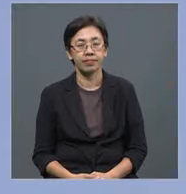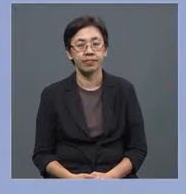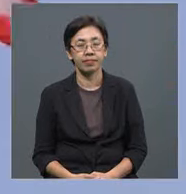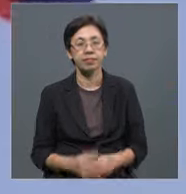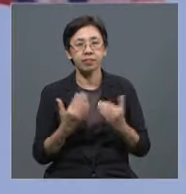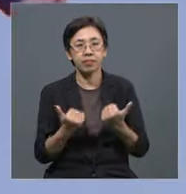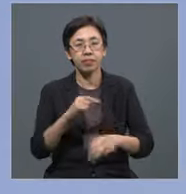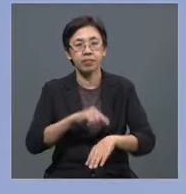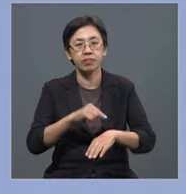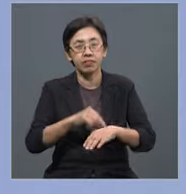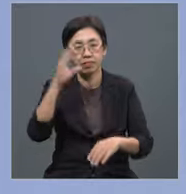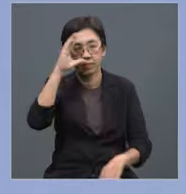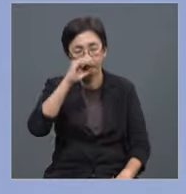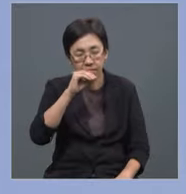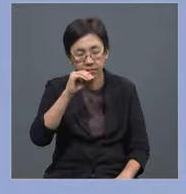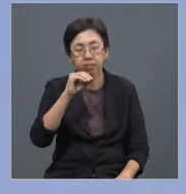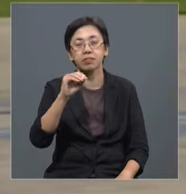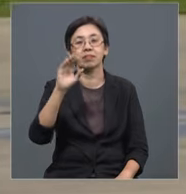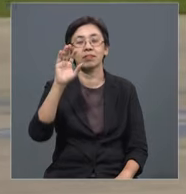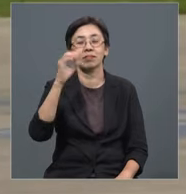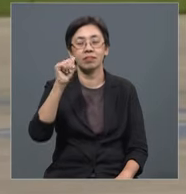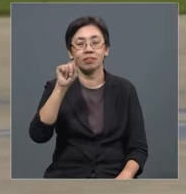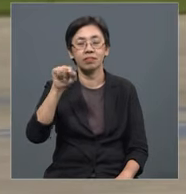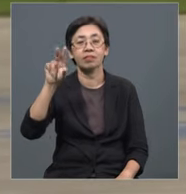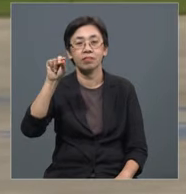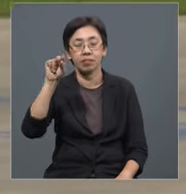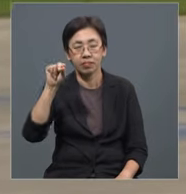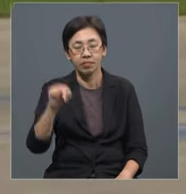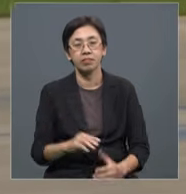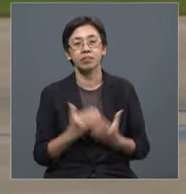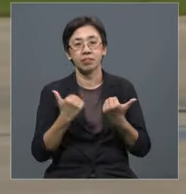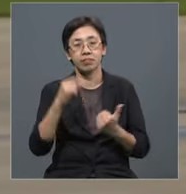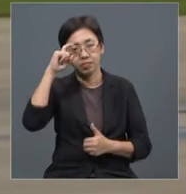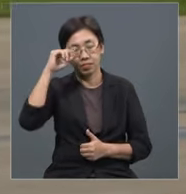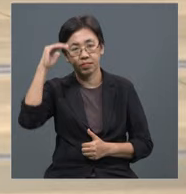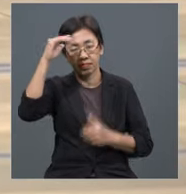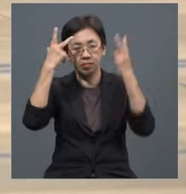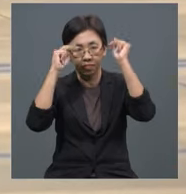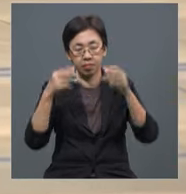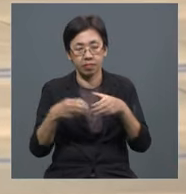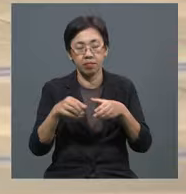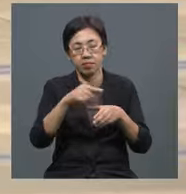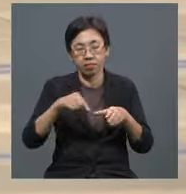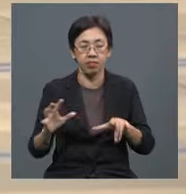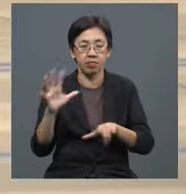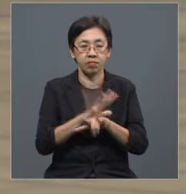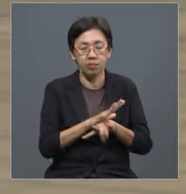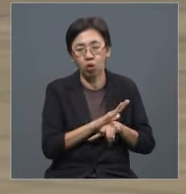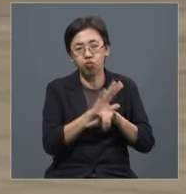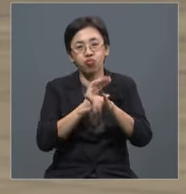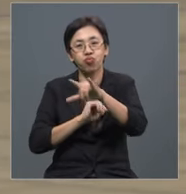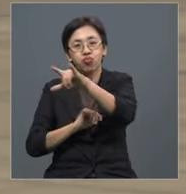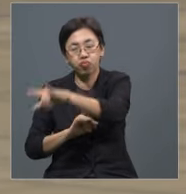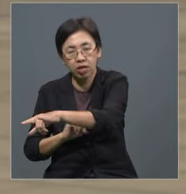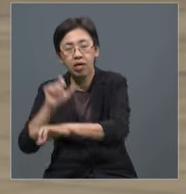วันนี้เวลา 23:30 น.นายเศรษฐาทวีสินนายกรัฐมนตรีและคณะจะออกเดินทางเยือนสาธารณรัฐฝรั่